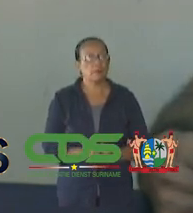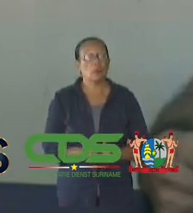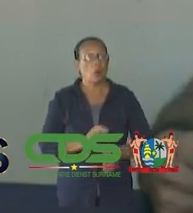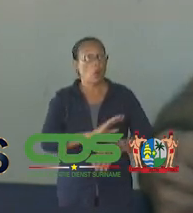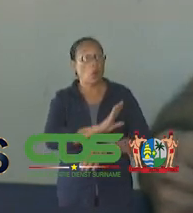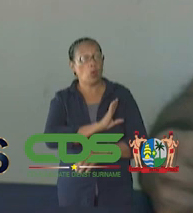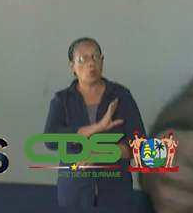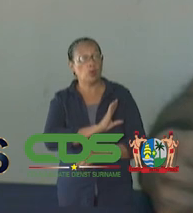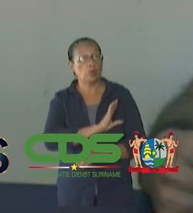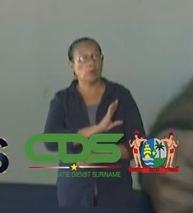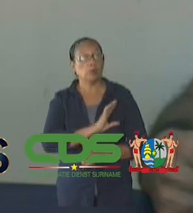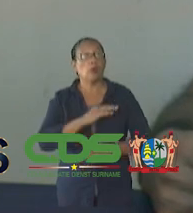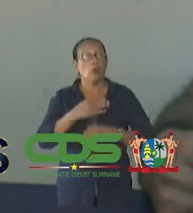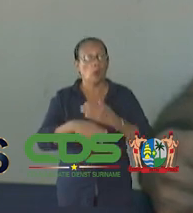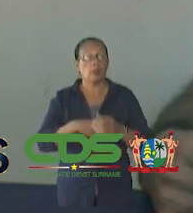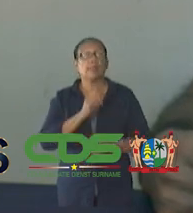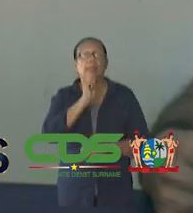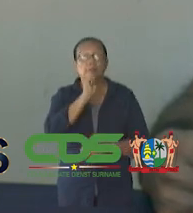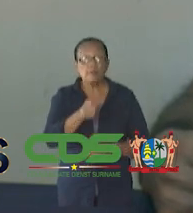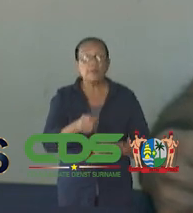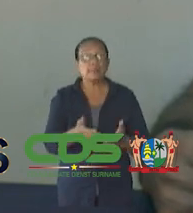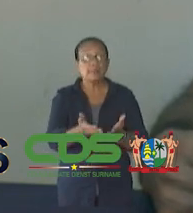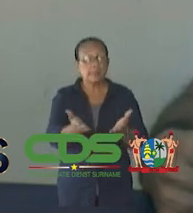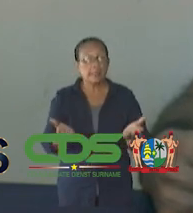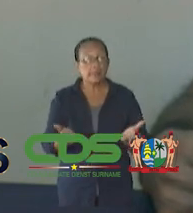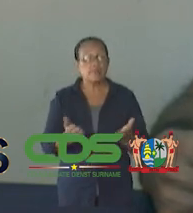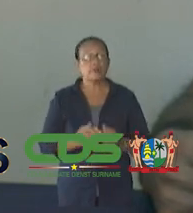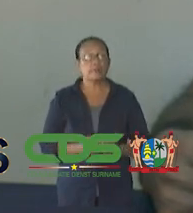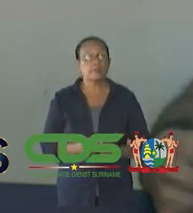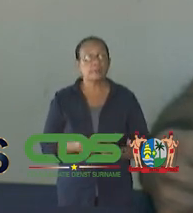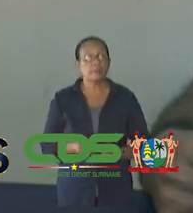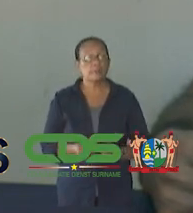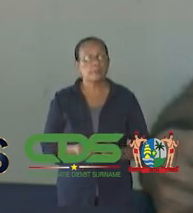Verder wordt er ook geadviseerd om